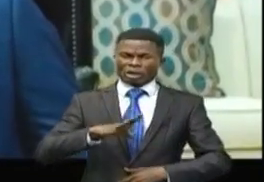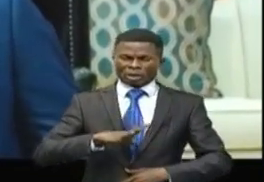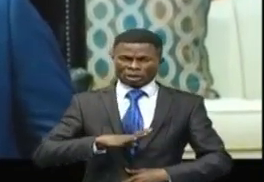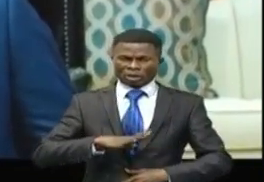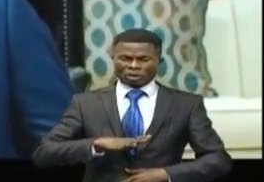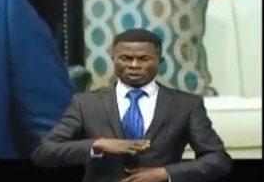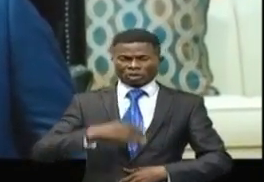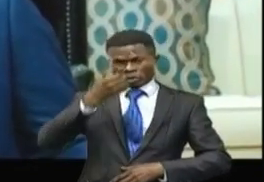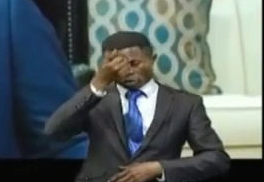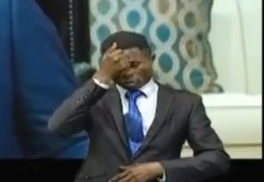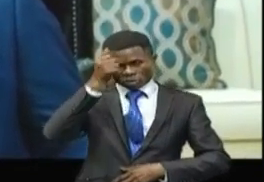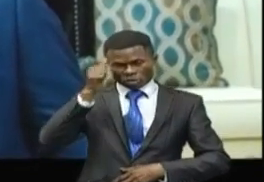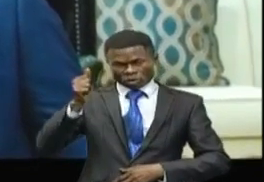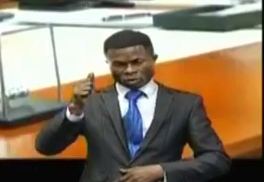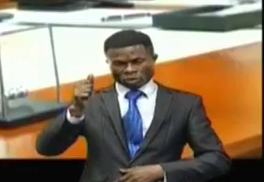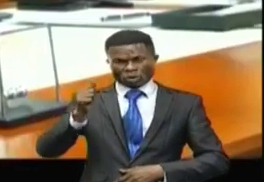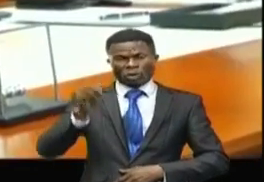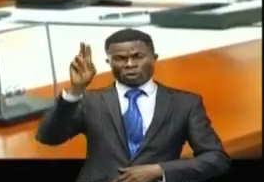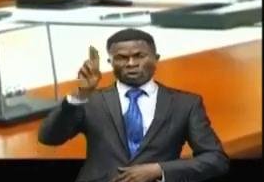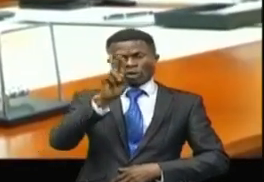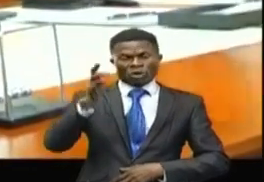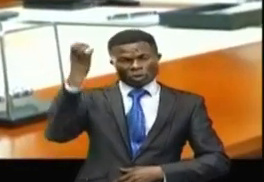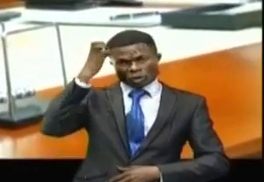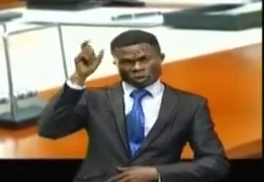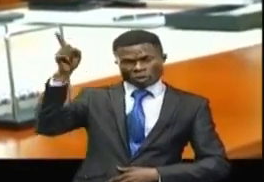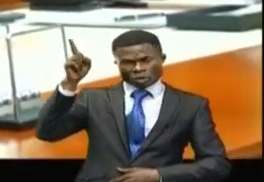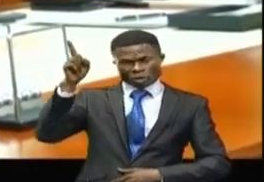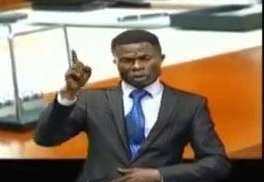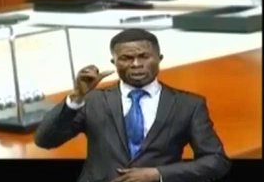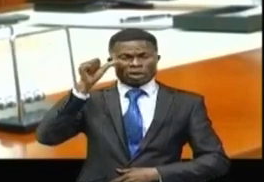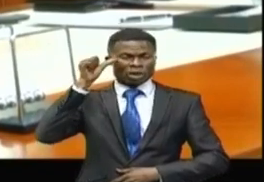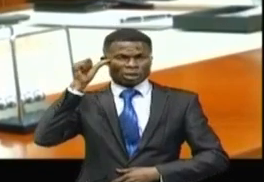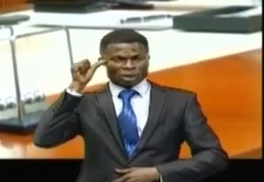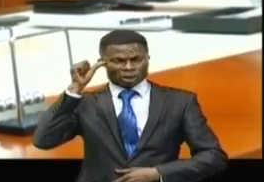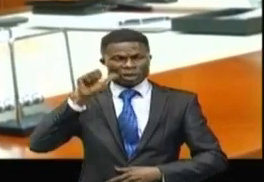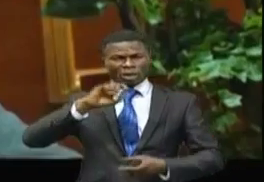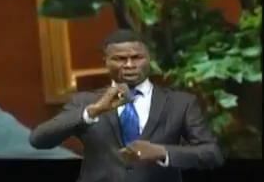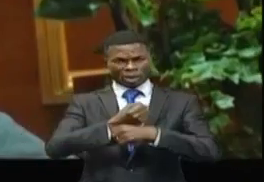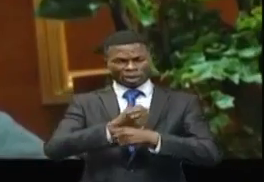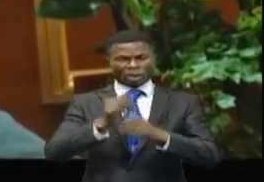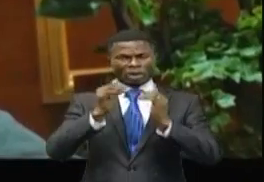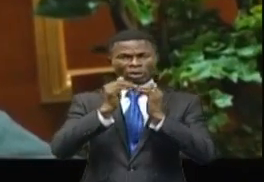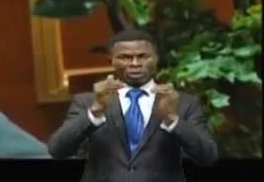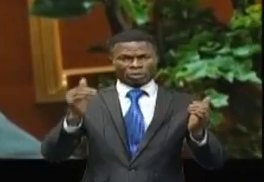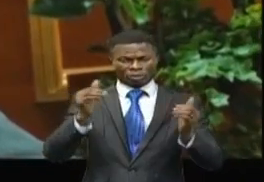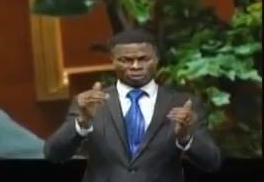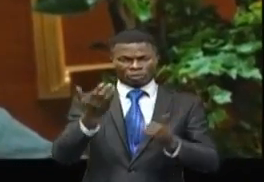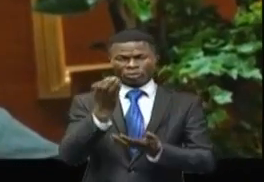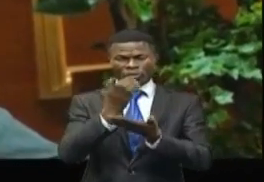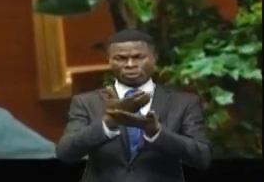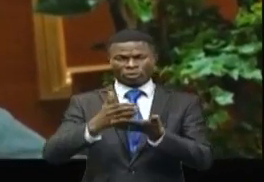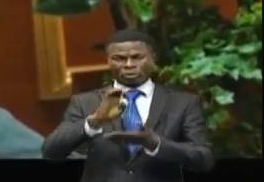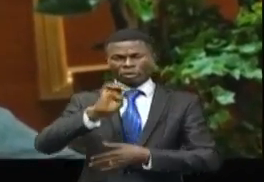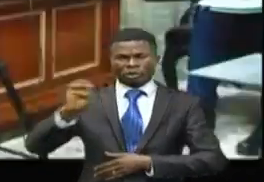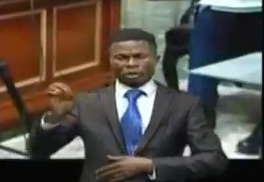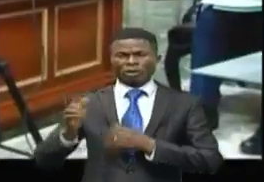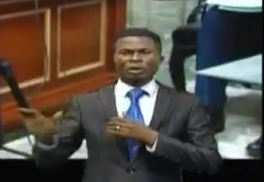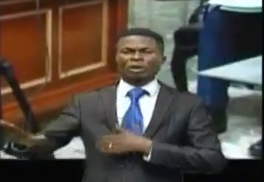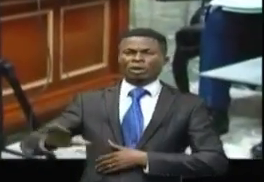la crise russo ukrainienne et répondre à l'impératif de la restauration de la paix à l'est du pays